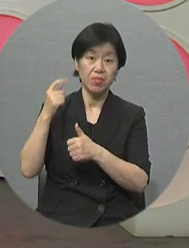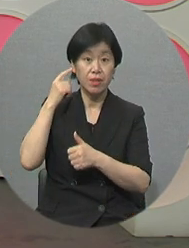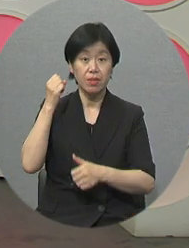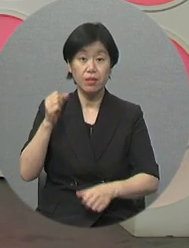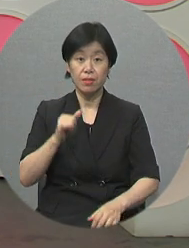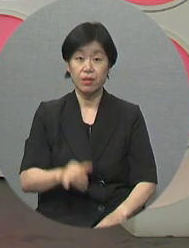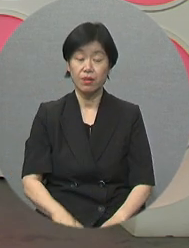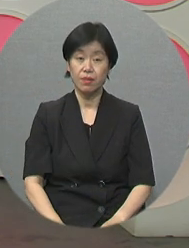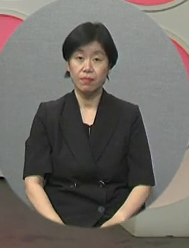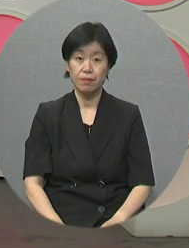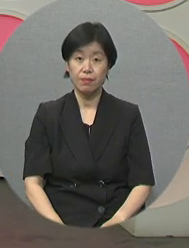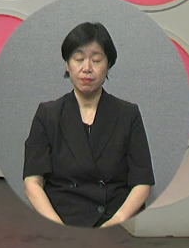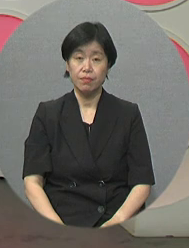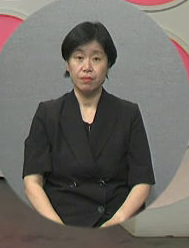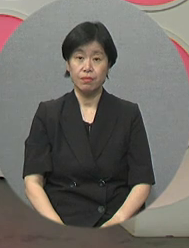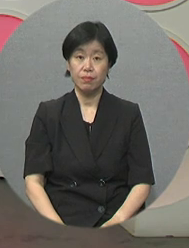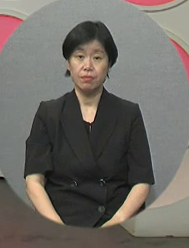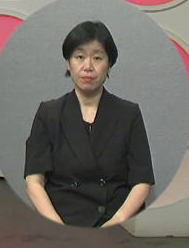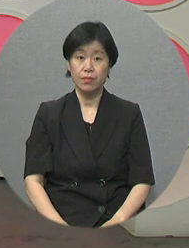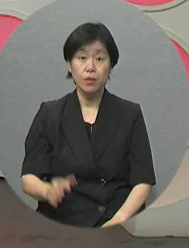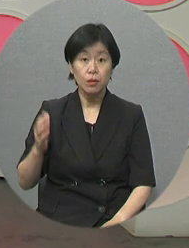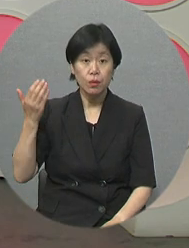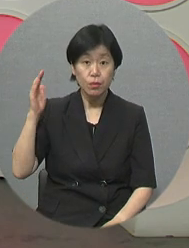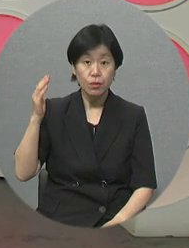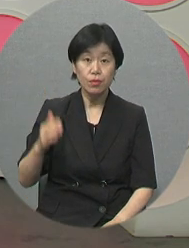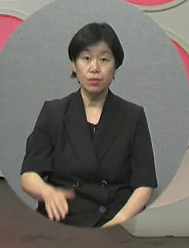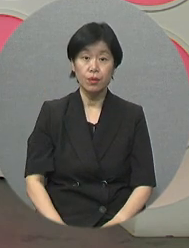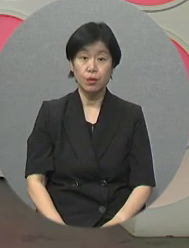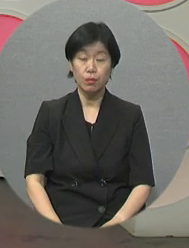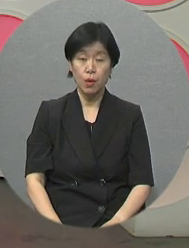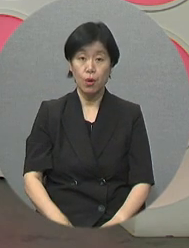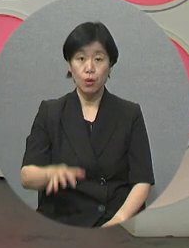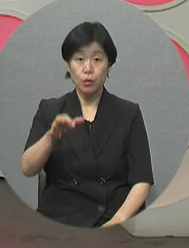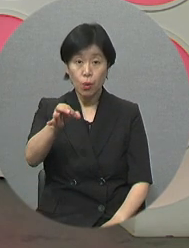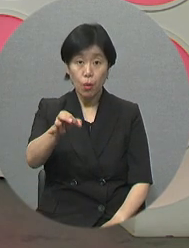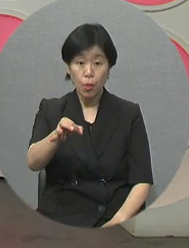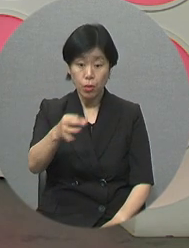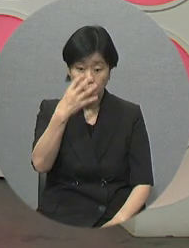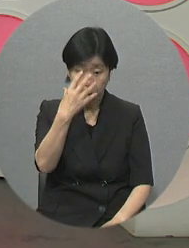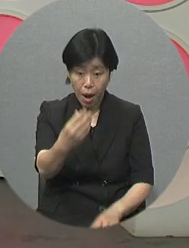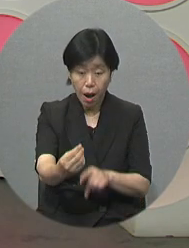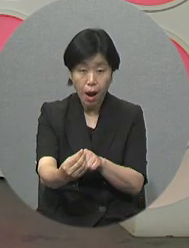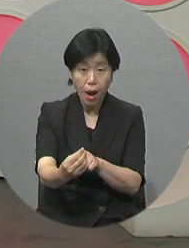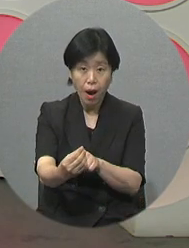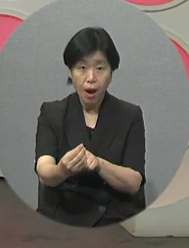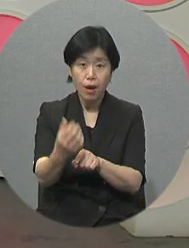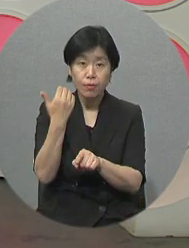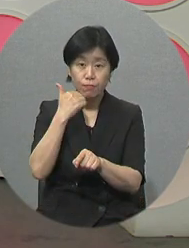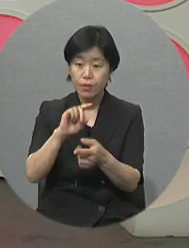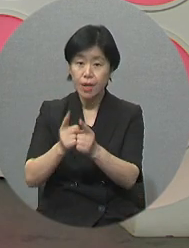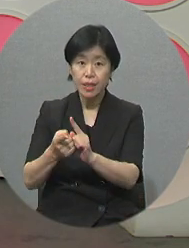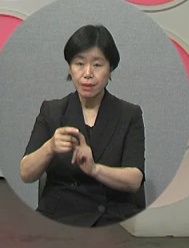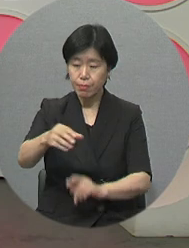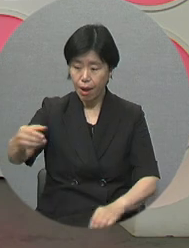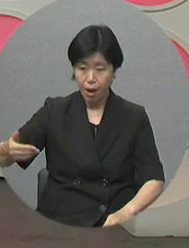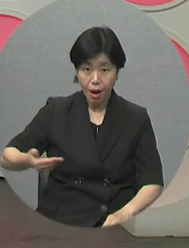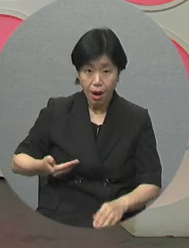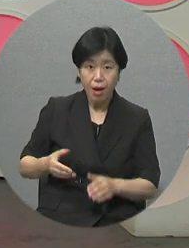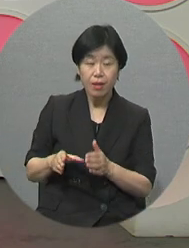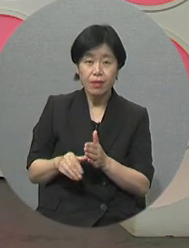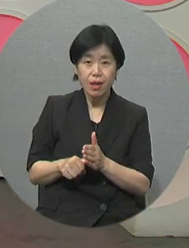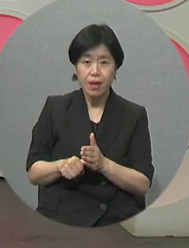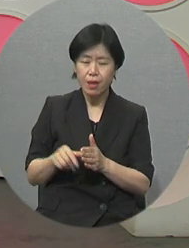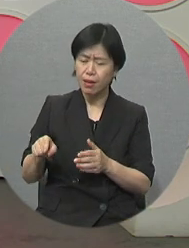본인 진짜 요즘은 찾아주면요. 그에 상응하는 또 대가를 해주셔야 돼요. 절대 찾아줬습니다. 고맙습니다. 안녕히 가세요. 이러시면 안